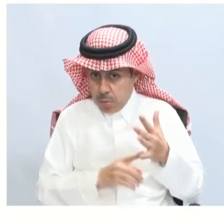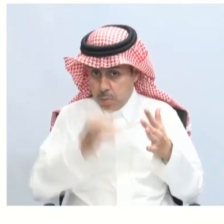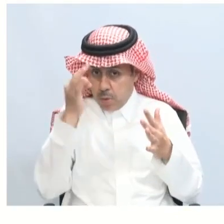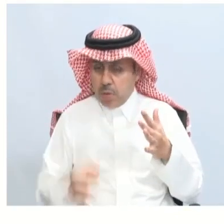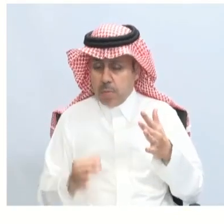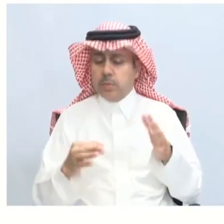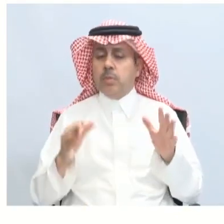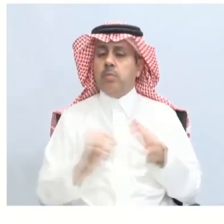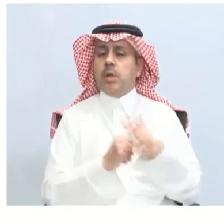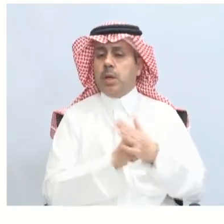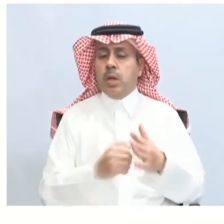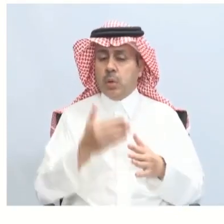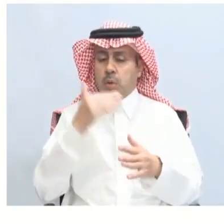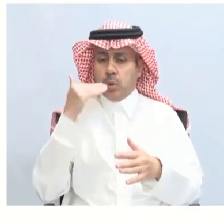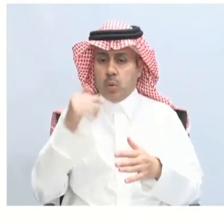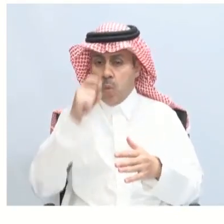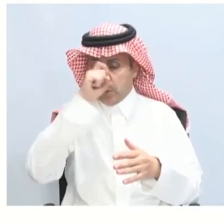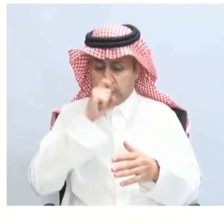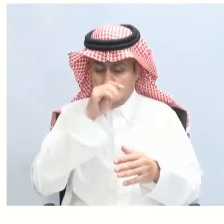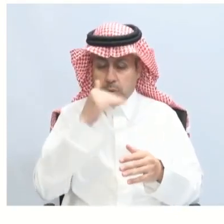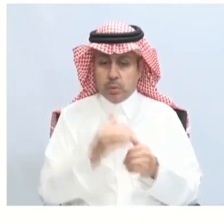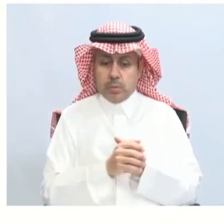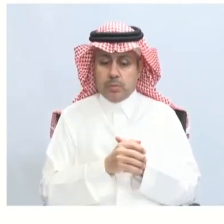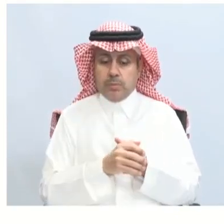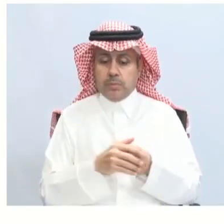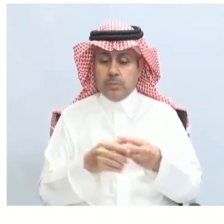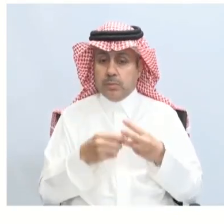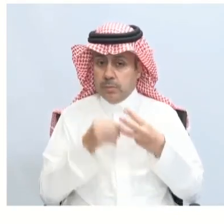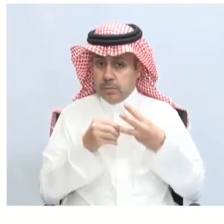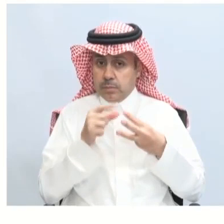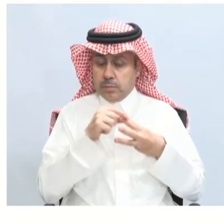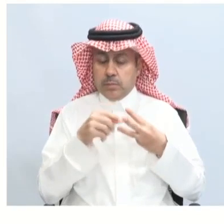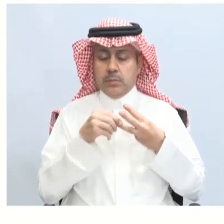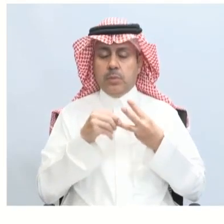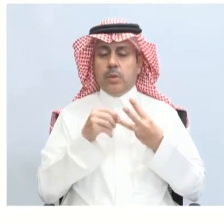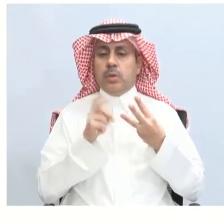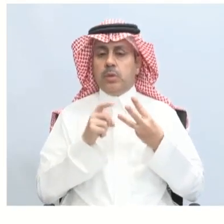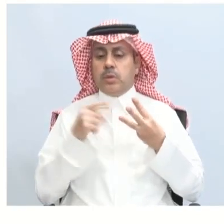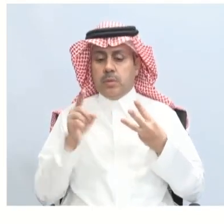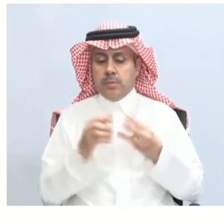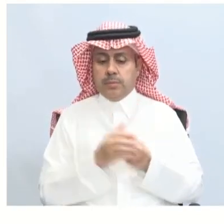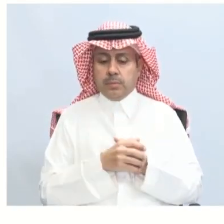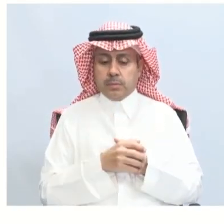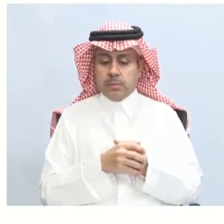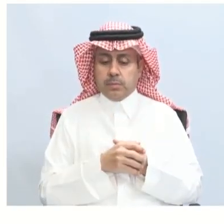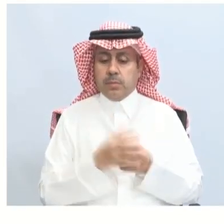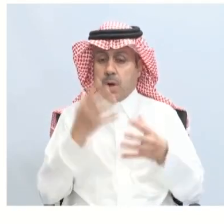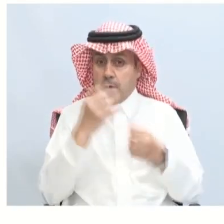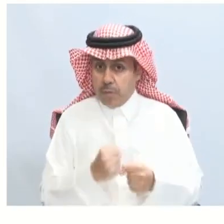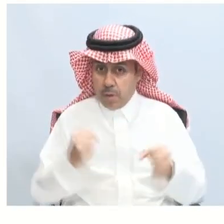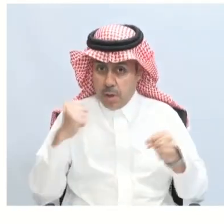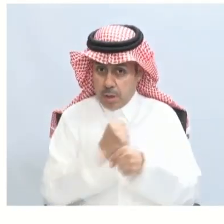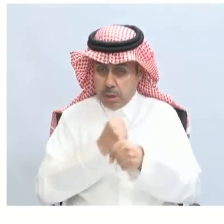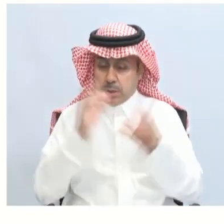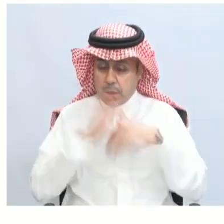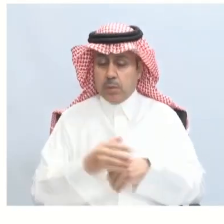وشروطها وخشوعها ما هو الخيار الصحيح من بين هذه الخيارات الثلاث احسنتم نقول يحافظ على ادائها